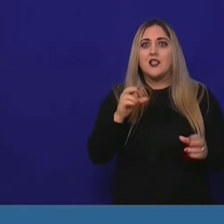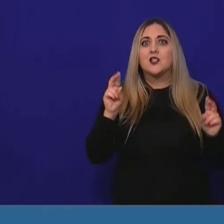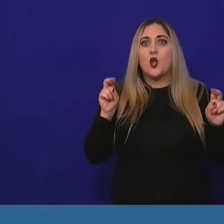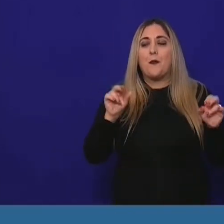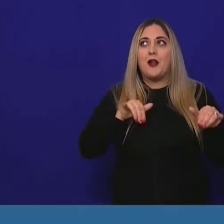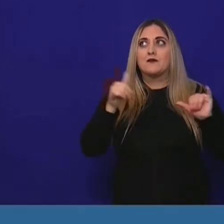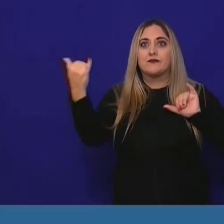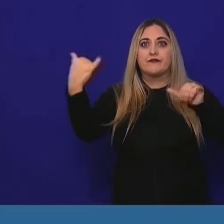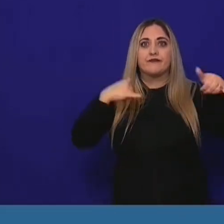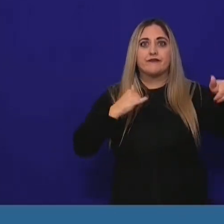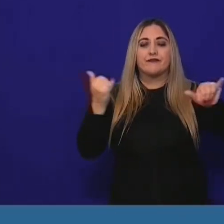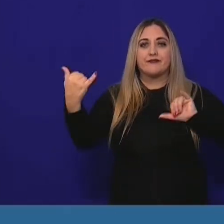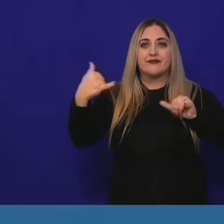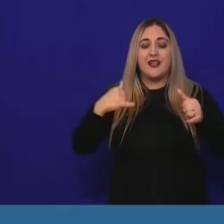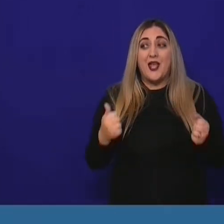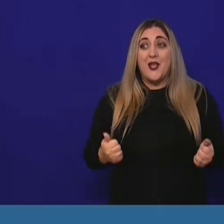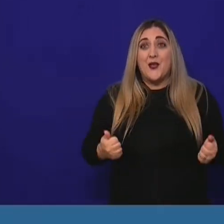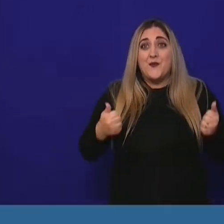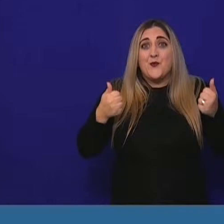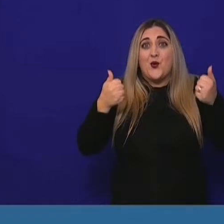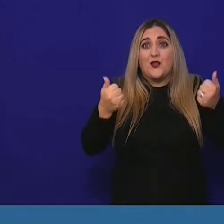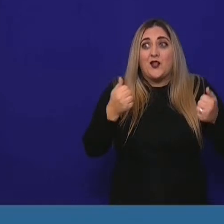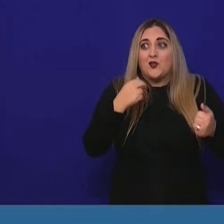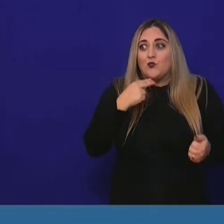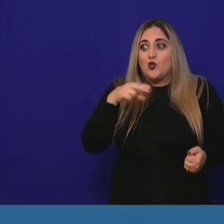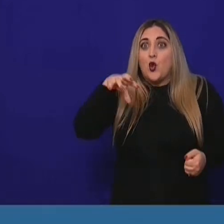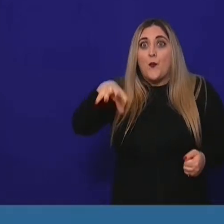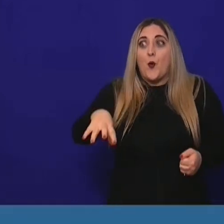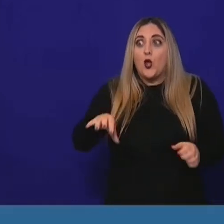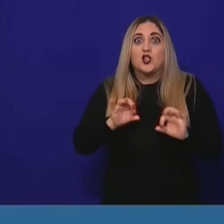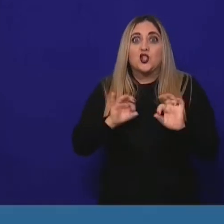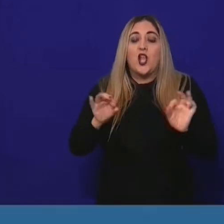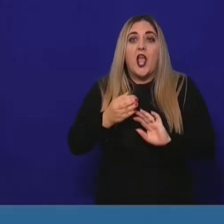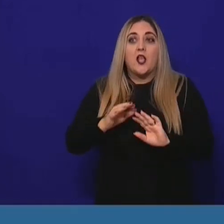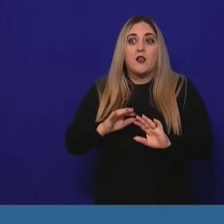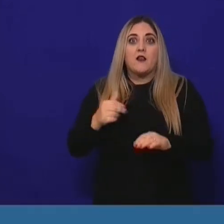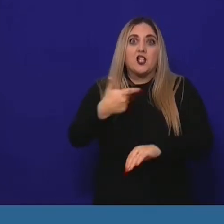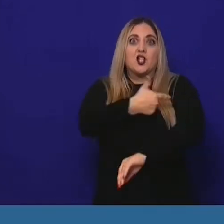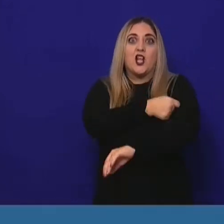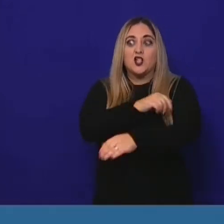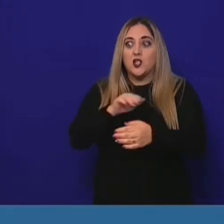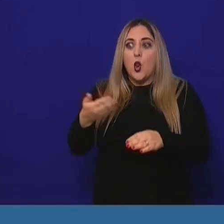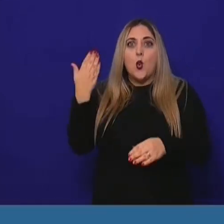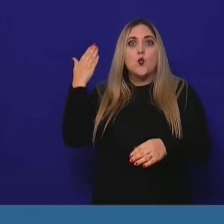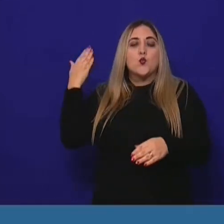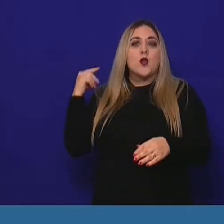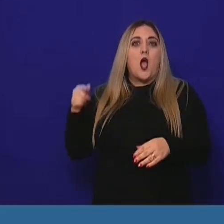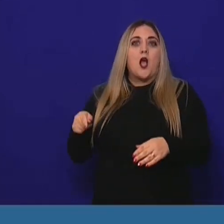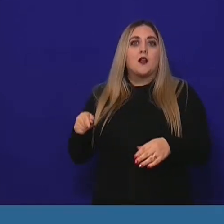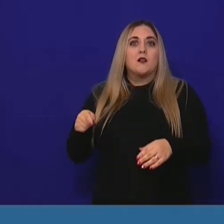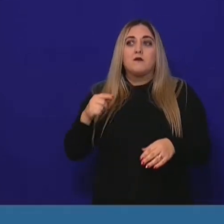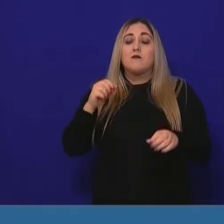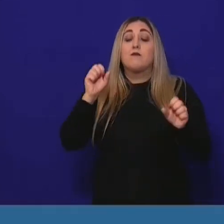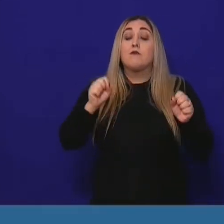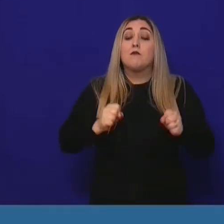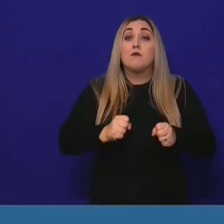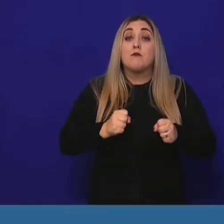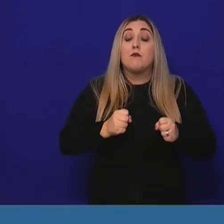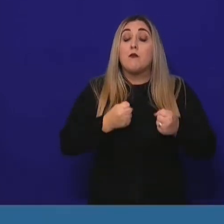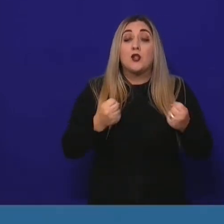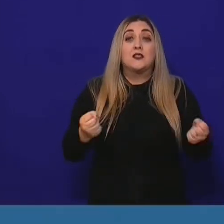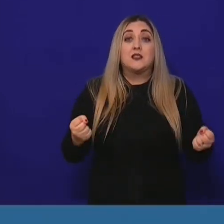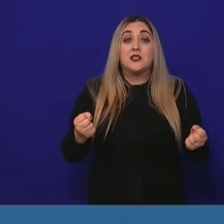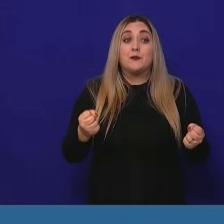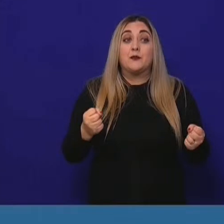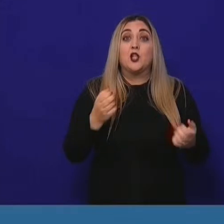post tal-ieħor, importanti li inti ma jkollokx pajjiżi li jibqgħu lura, ma jkollokx pajjiżi li ma jkollhomx availability għal vaccines u